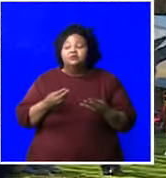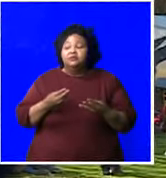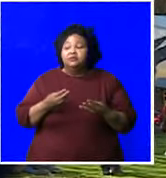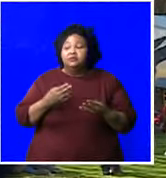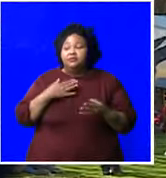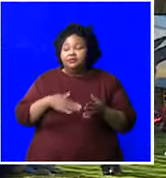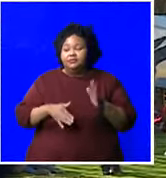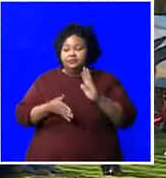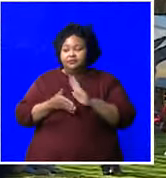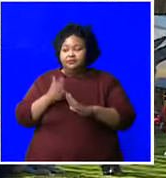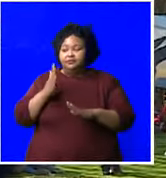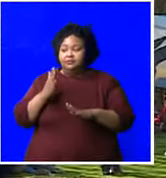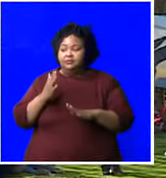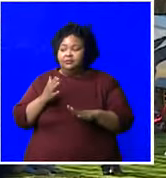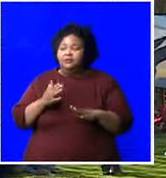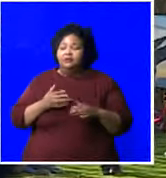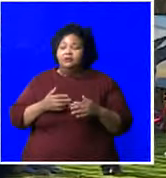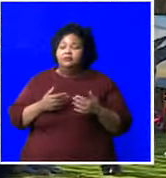Ususwa